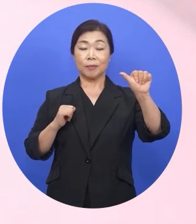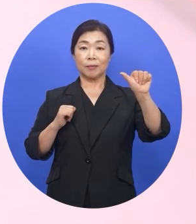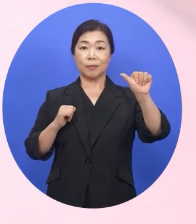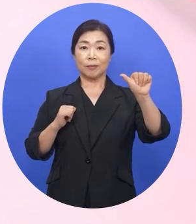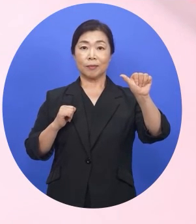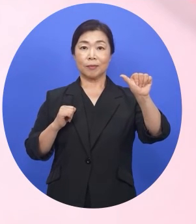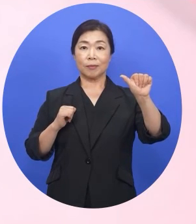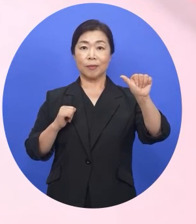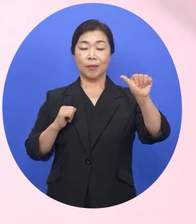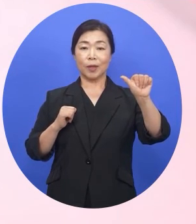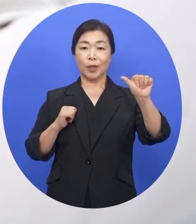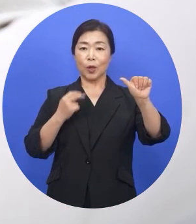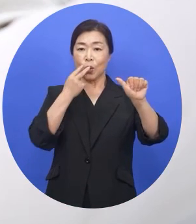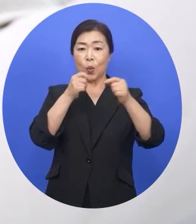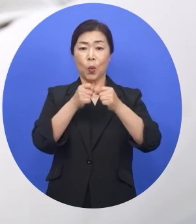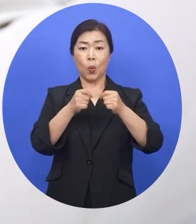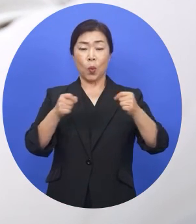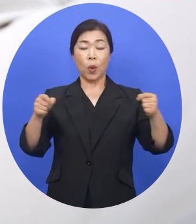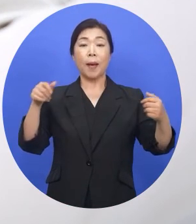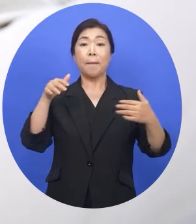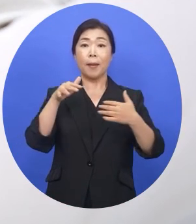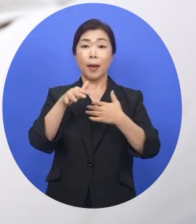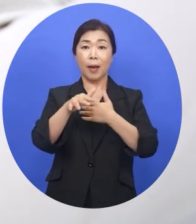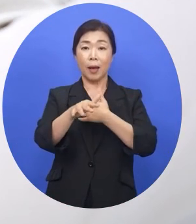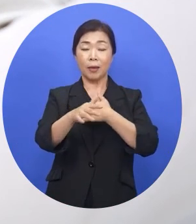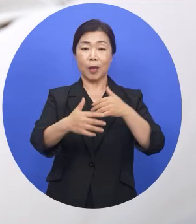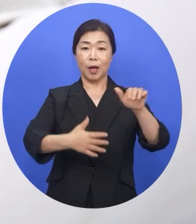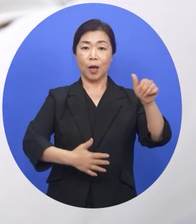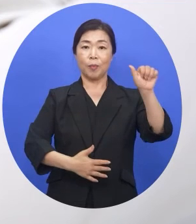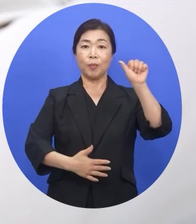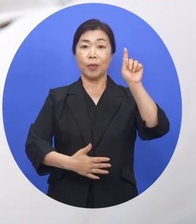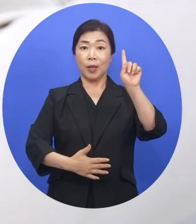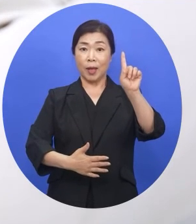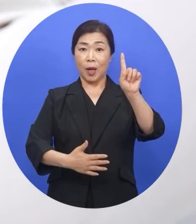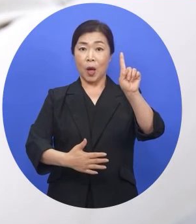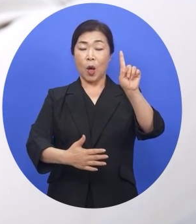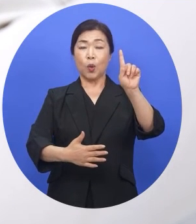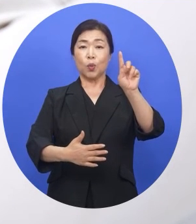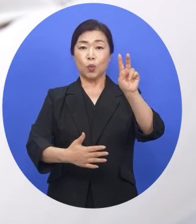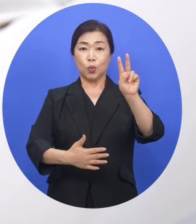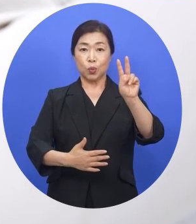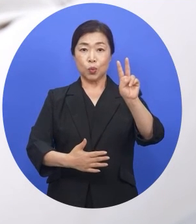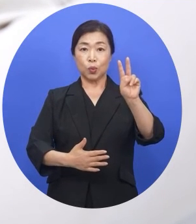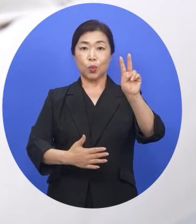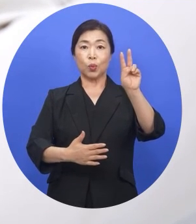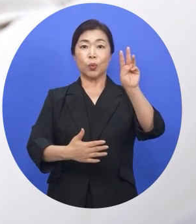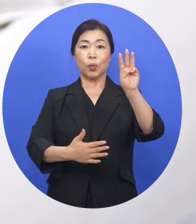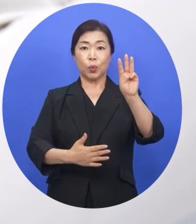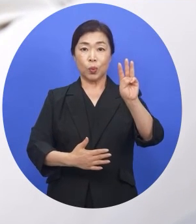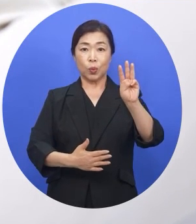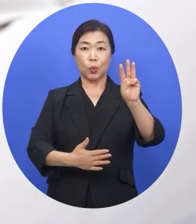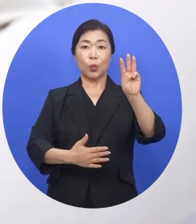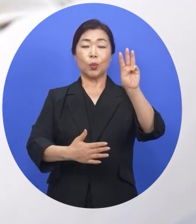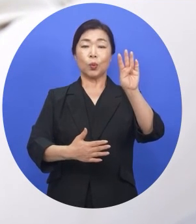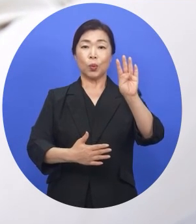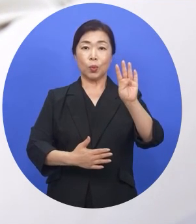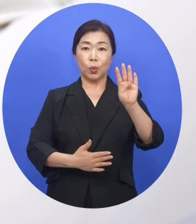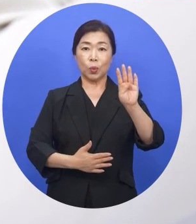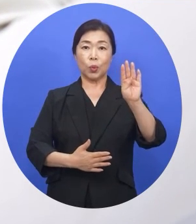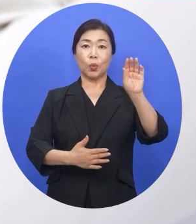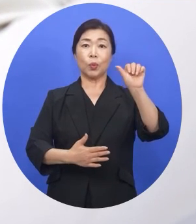다섯. 길게 숨을 내쉽니다. 하나, 둘,